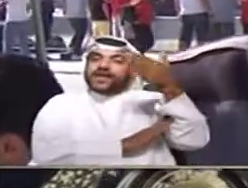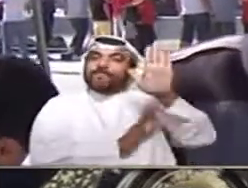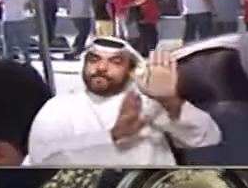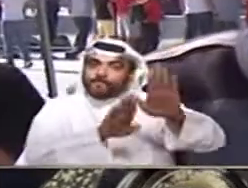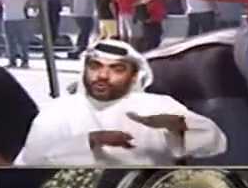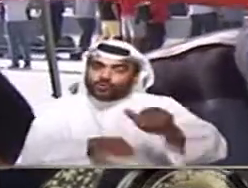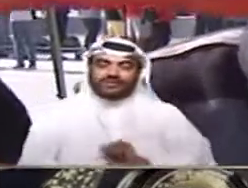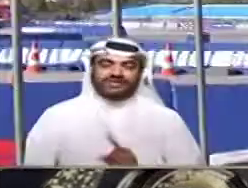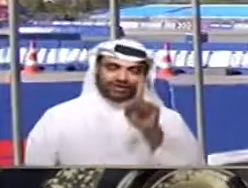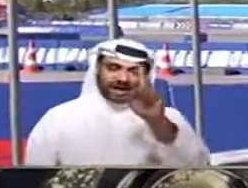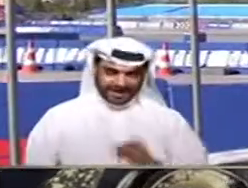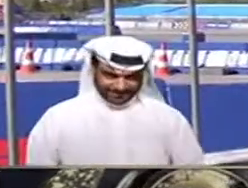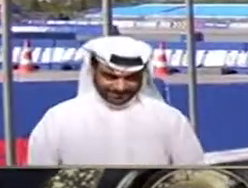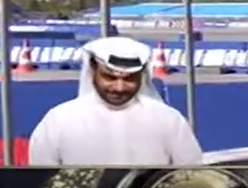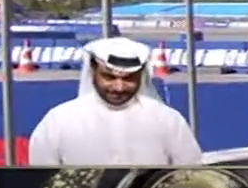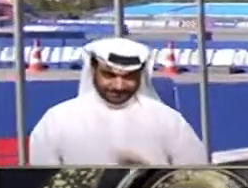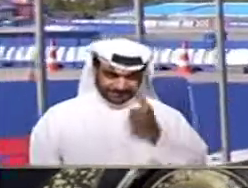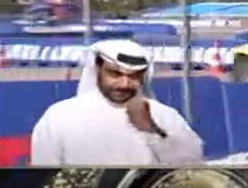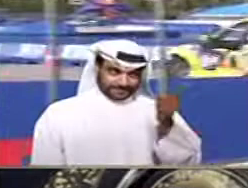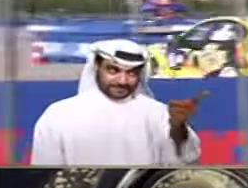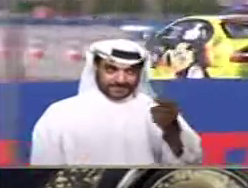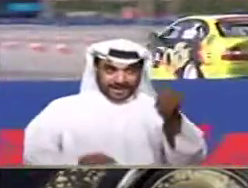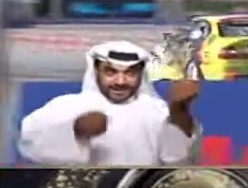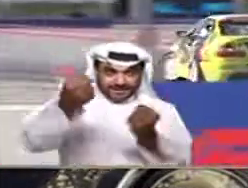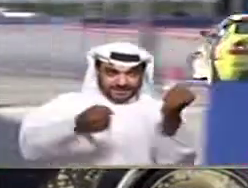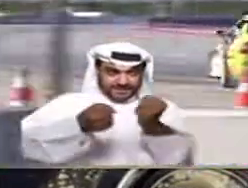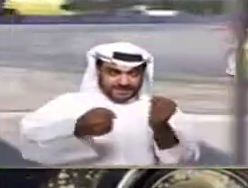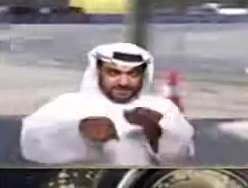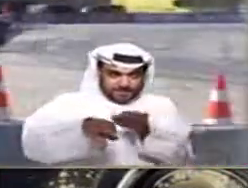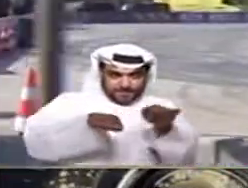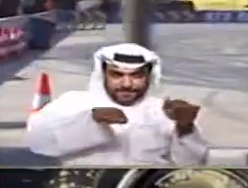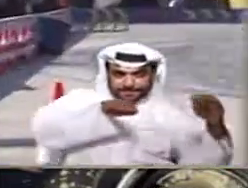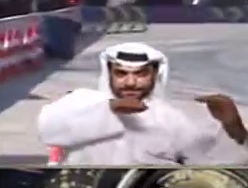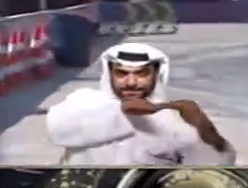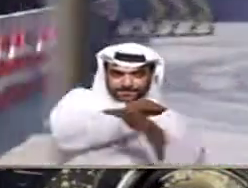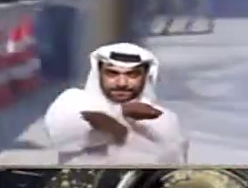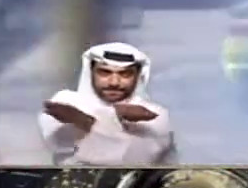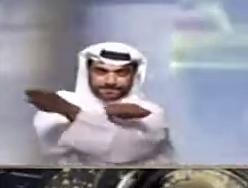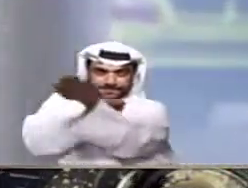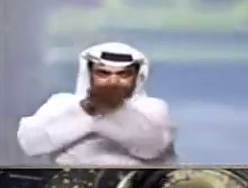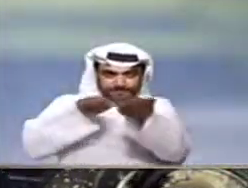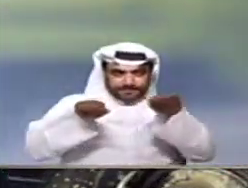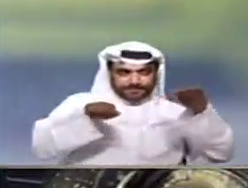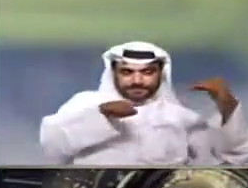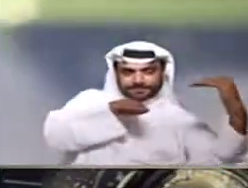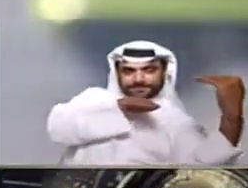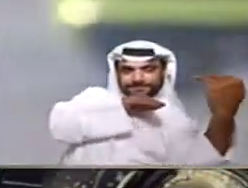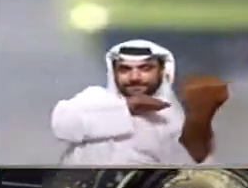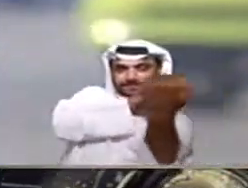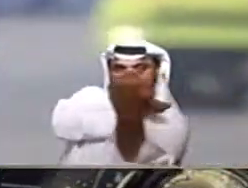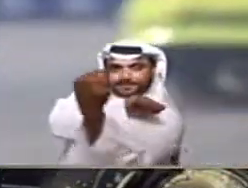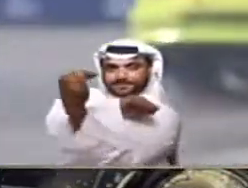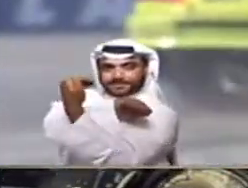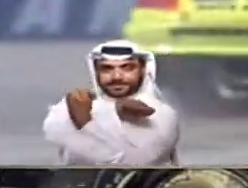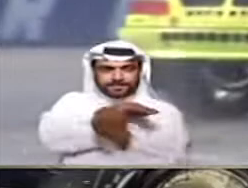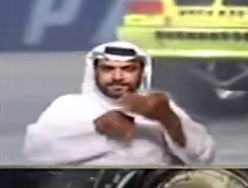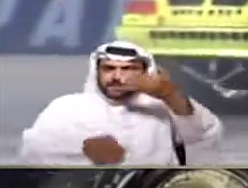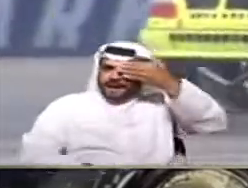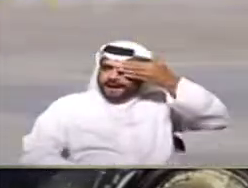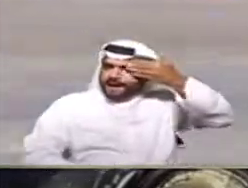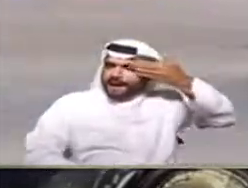الكويت لها مركز ان شاء الله. السائقون قادوا مسارا خاصا يتخلله العديد من المنعطفات مستخدمين كل